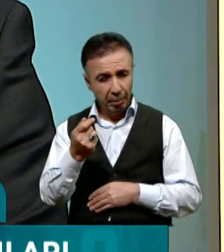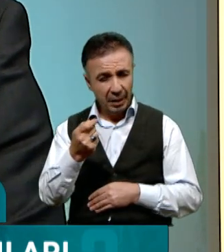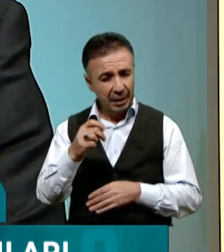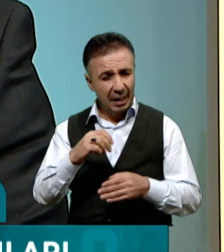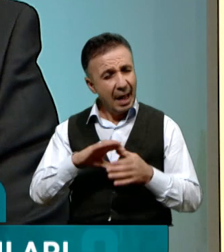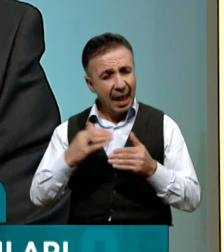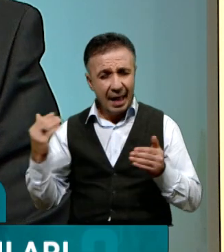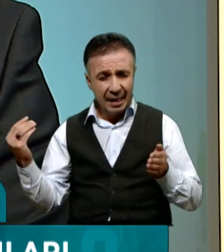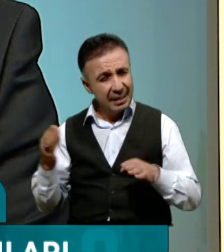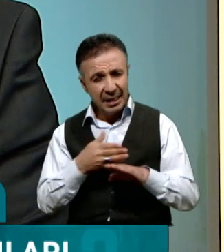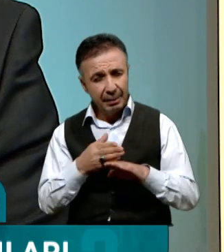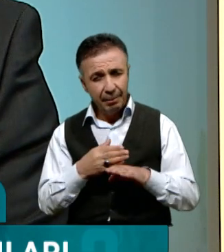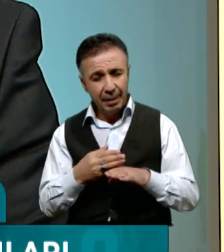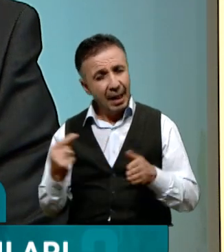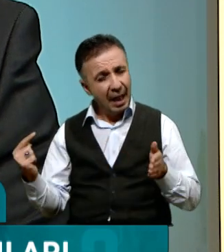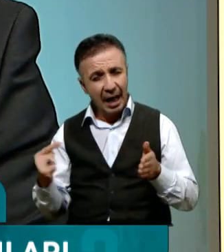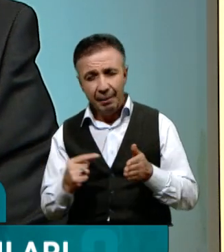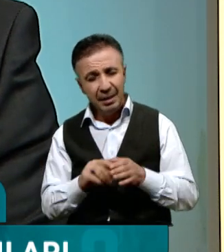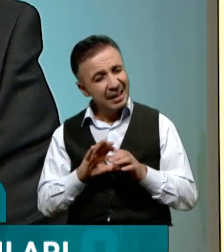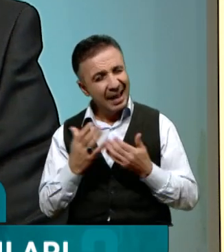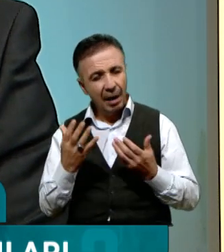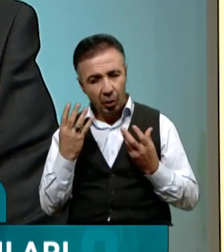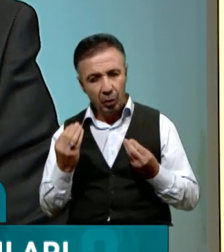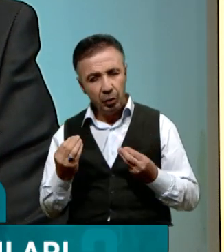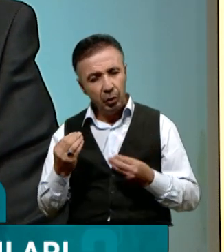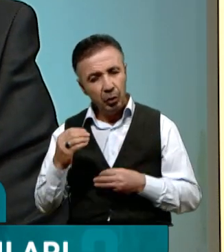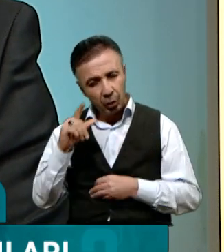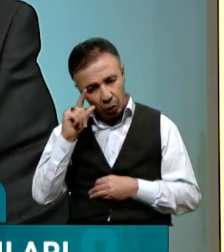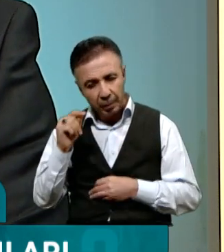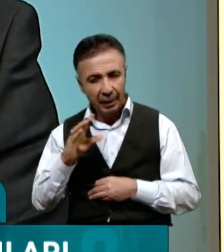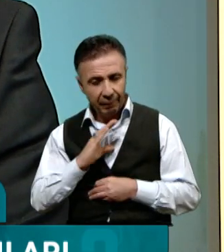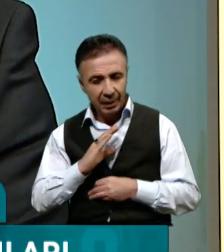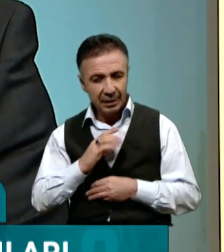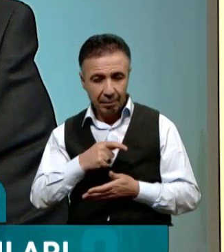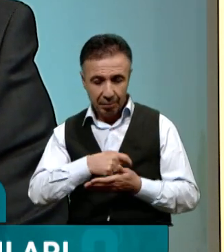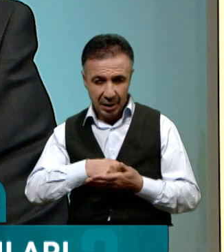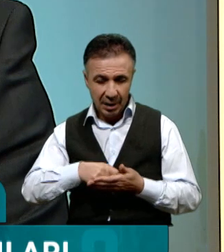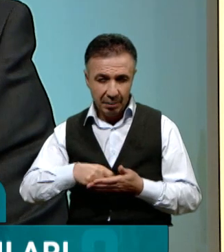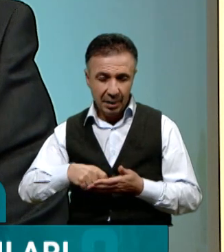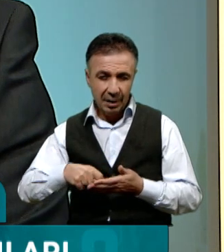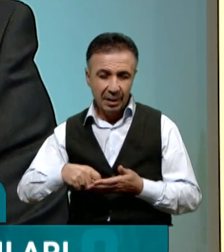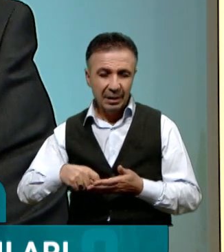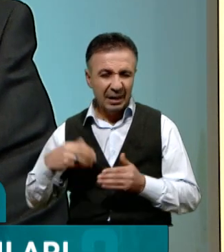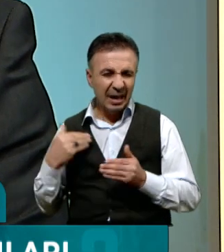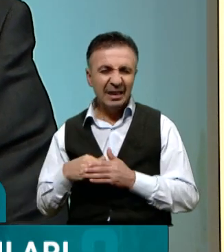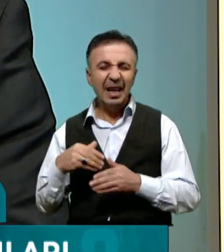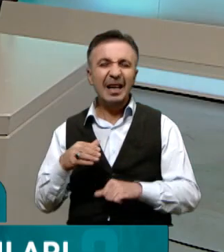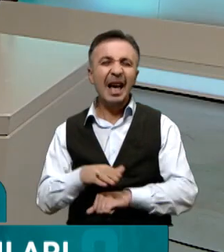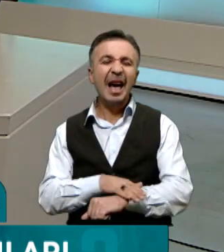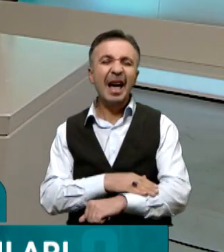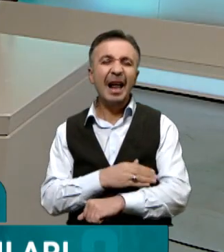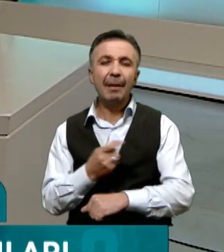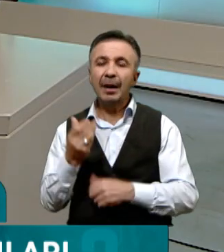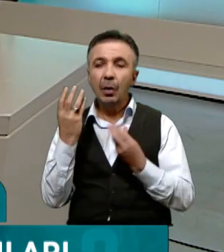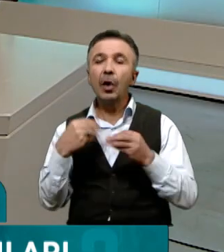verildiğini, neyin karşılığında verdiğini sorguladığımızda bizim maaşımız kadar helal bir kazanç olmadığını özellikle vurgulamak istiyorum.